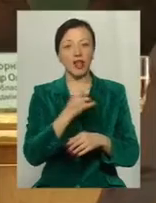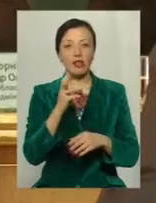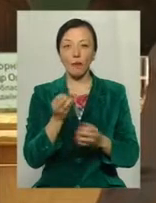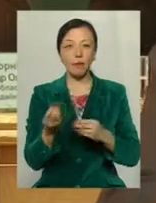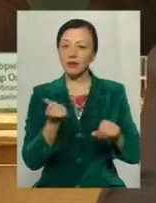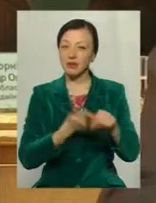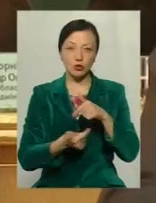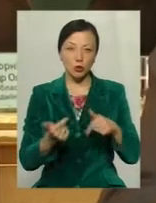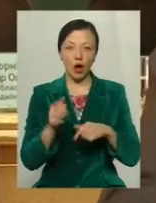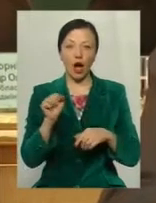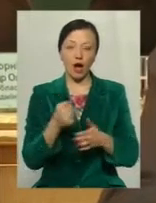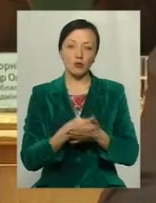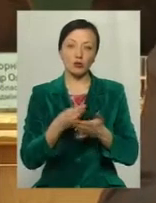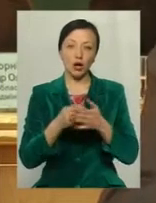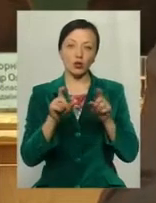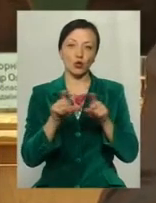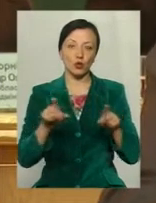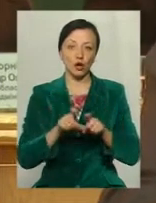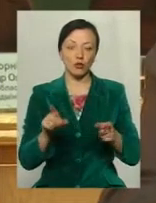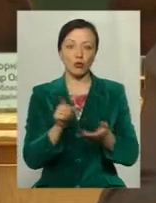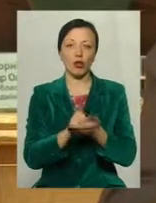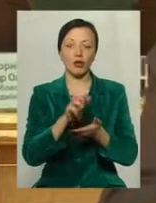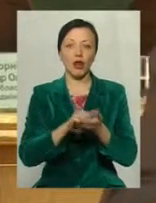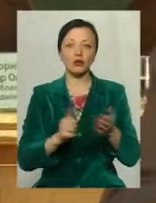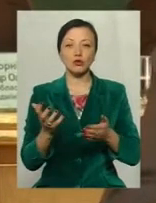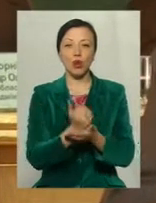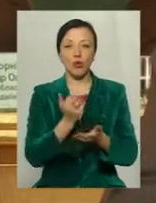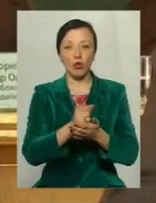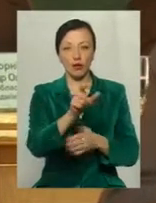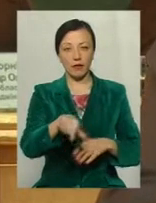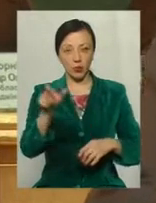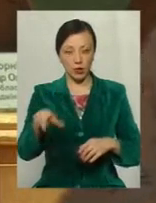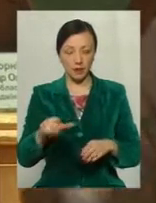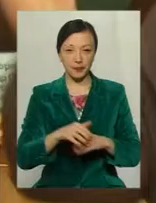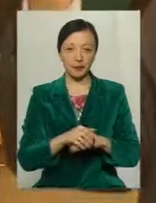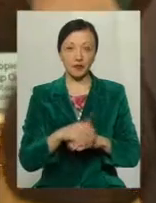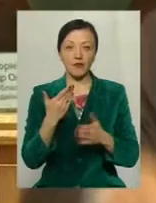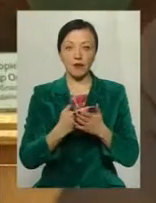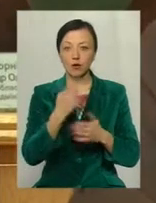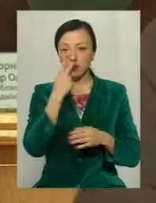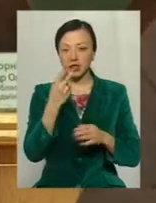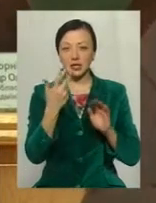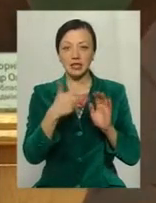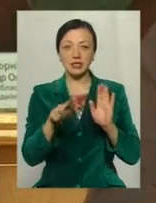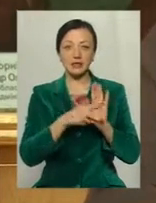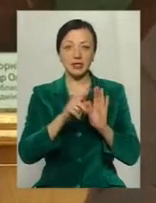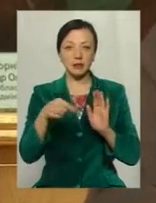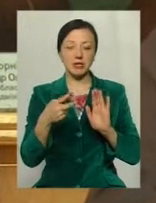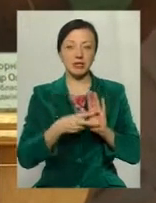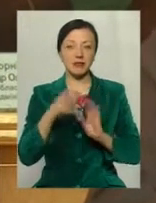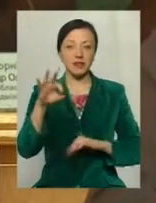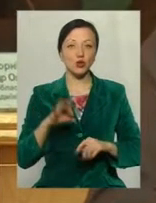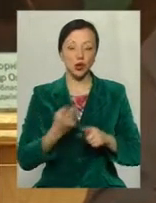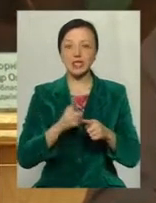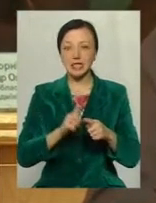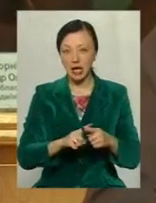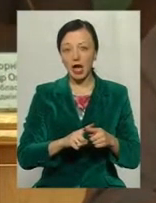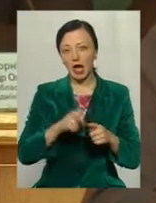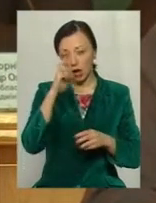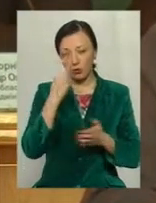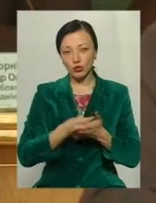питома вага понад 81%. Найбільшу питому вагу надходження податку в розрізі основних галузей області